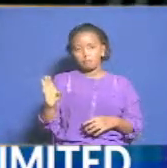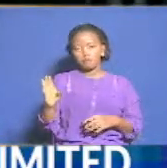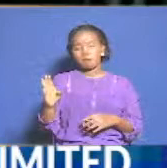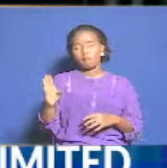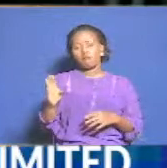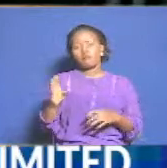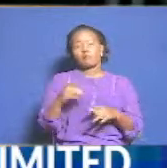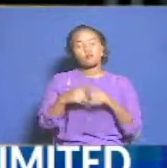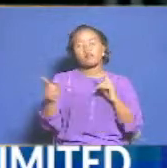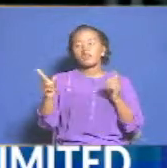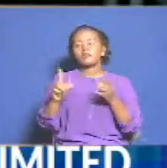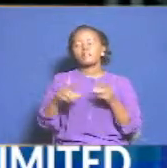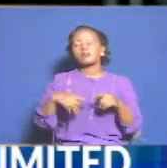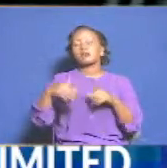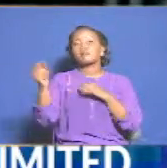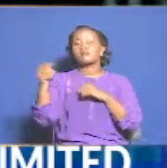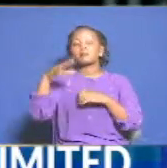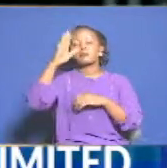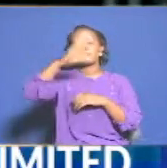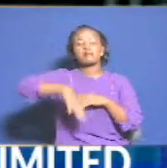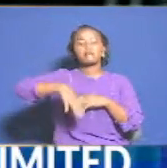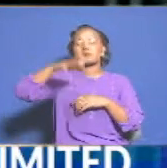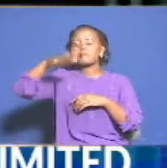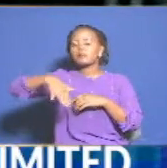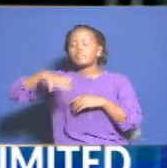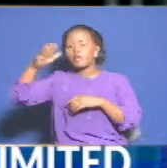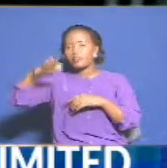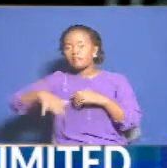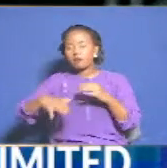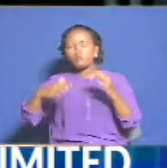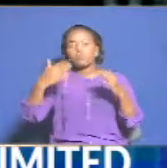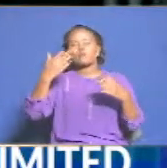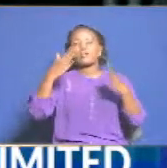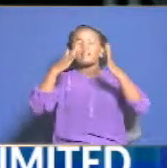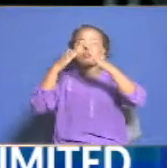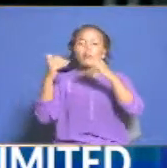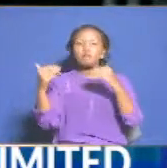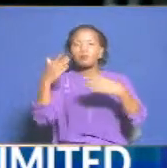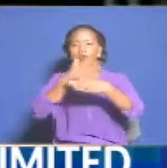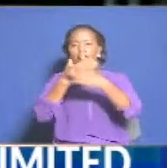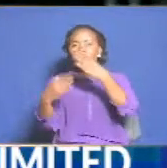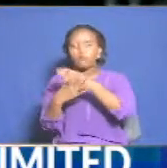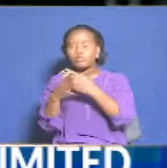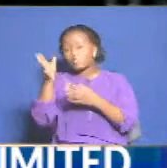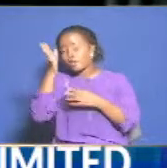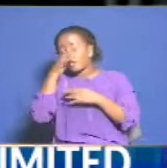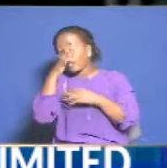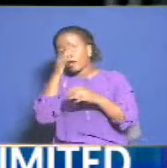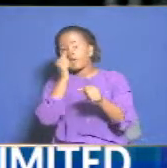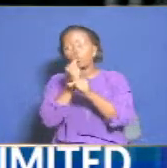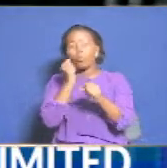wakaenda kupaka rangi ya manyumba, kudanganya watu huko kuna kitu imefanyika.